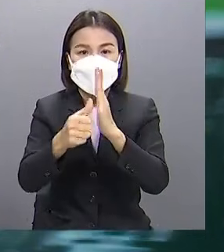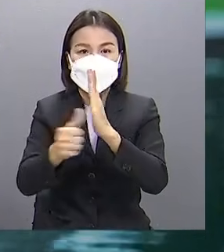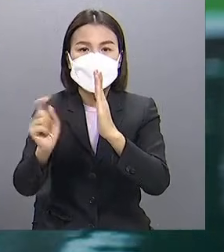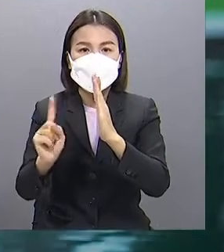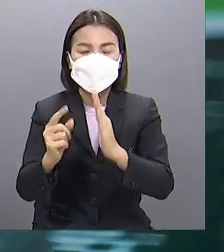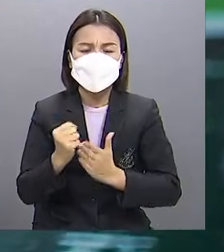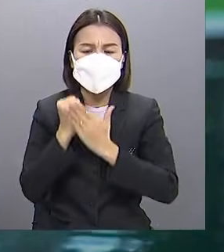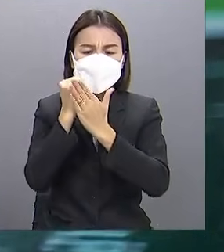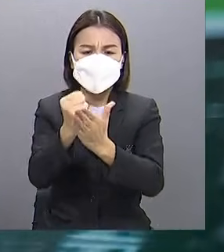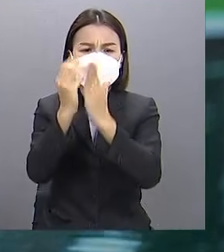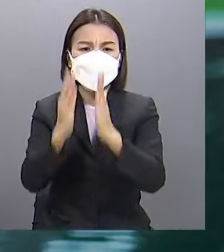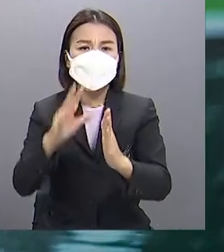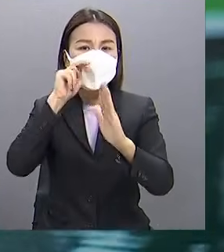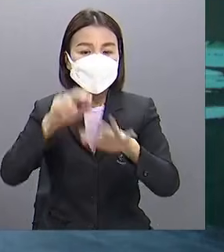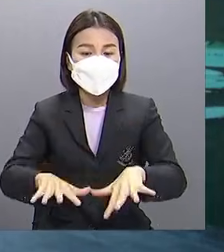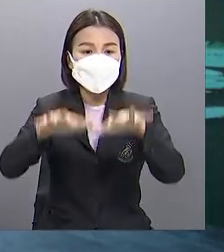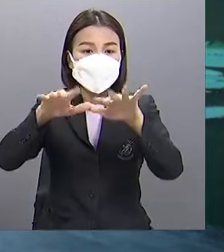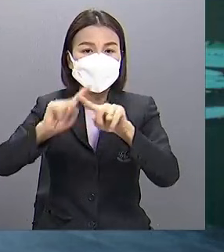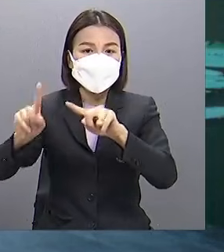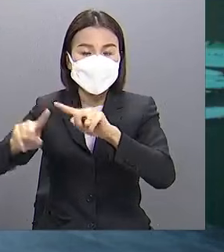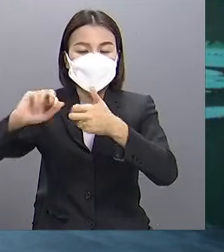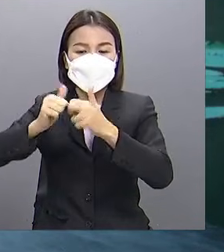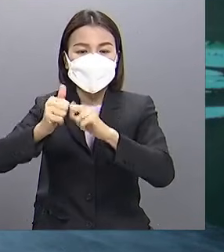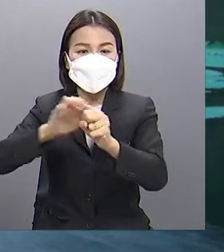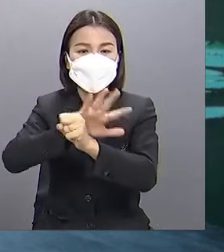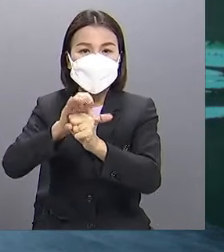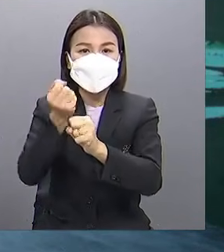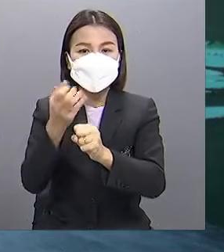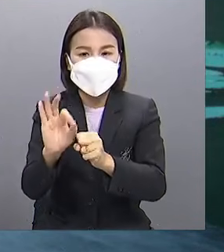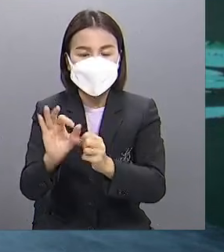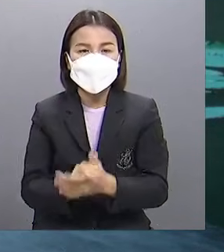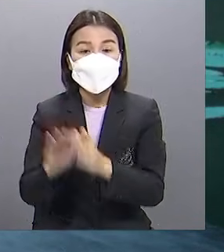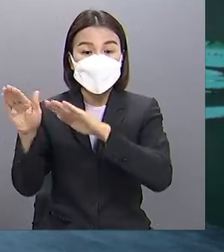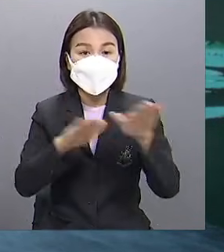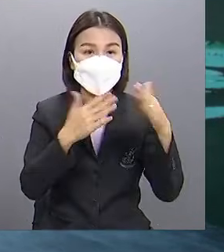บภัยในภาวะวิกฤตโควิด-19ถ้าพร้อมแล้วไปติดตามด้วยกันเลยค่ะ